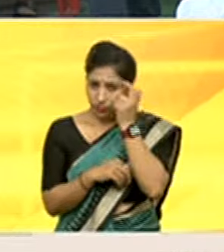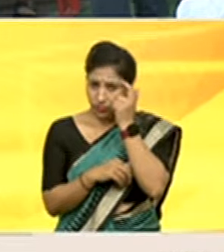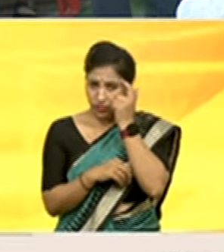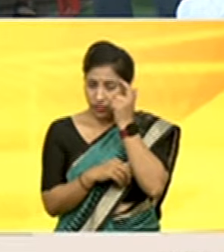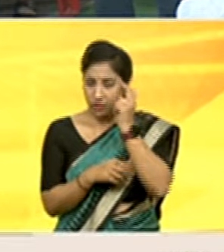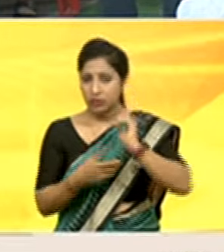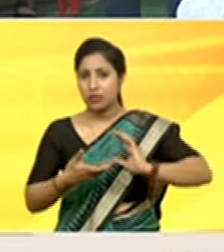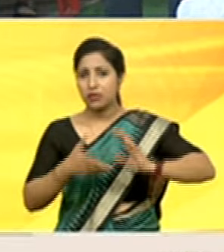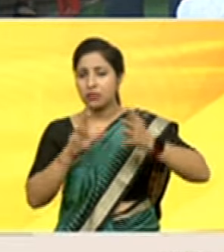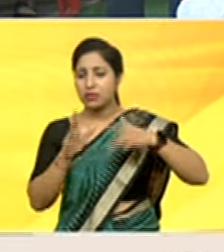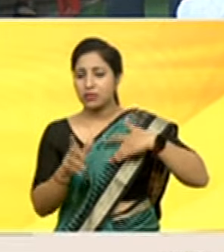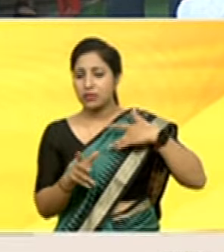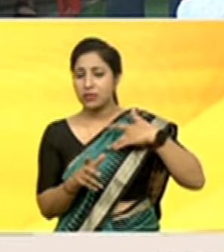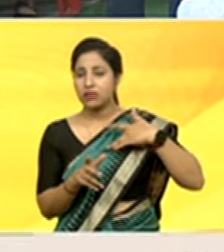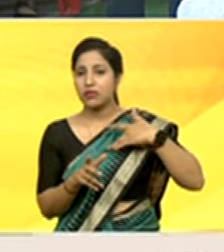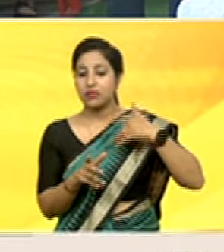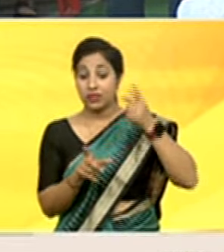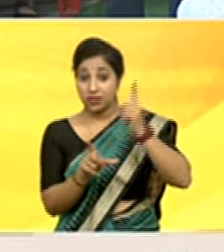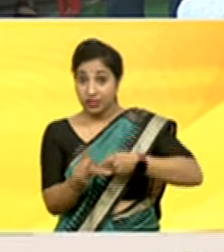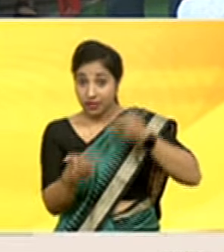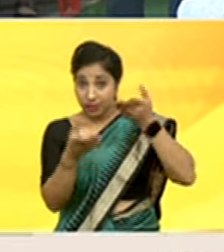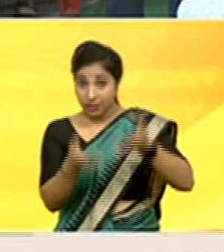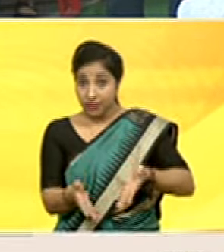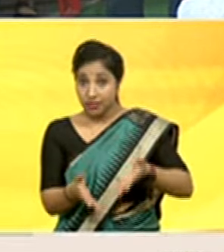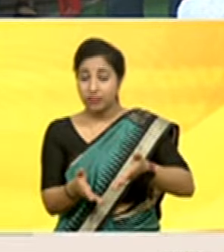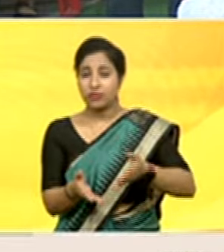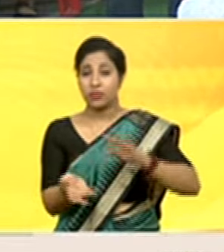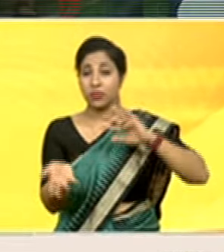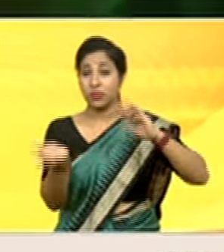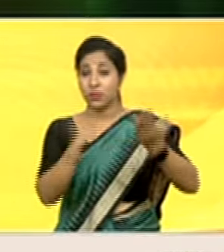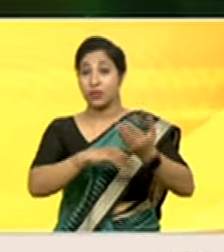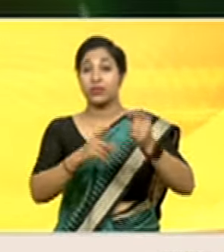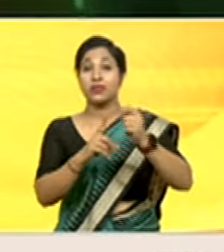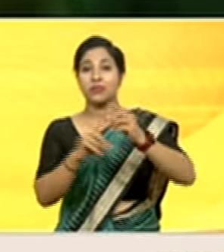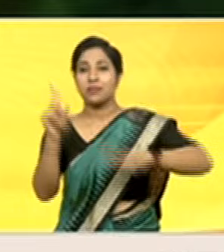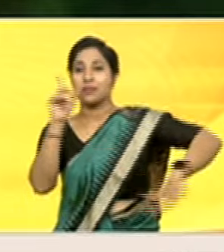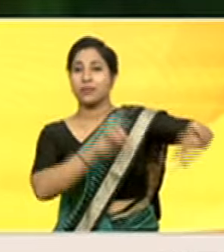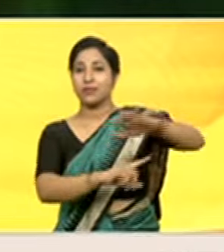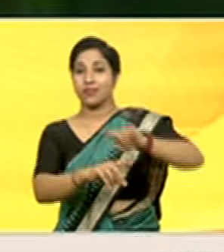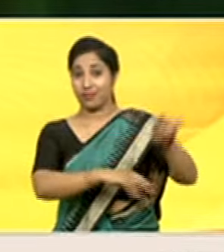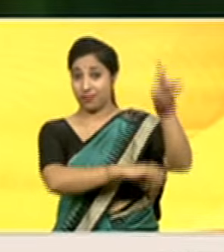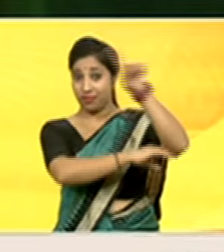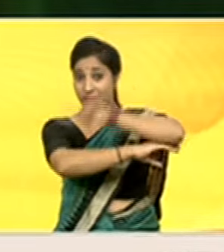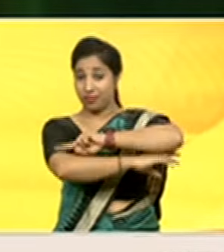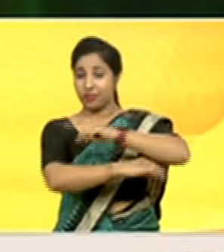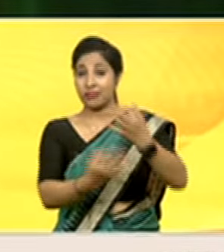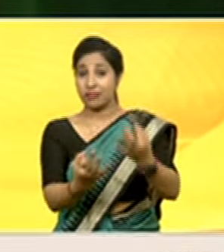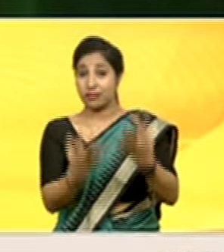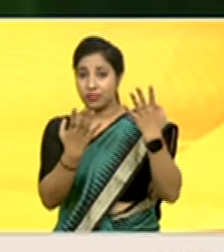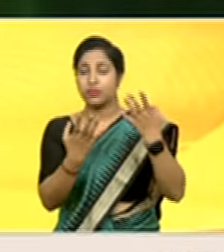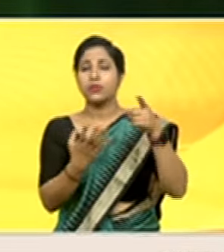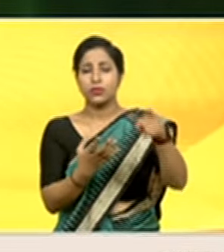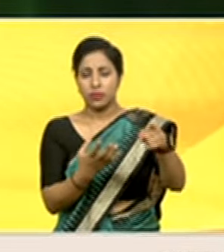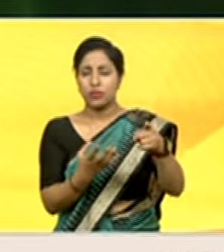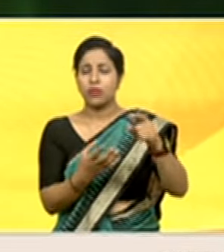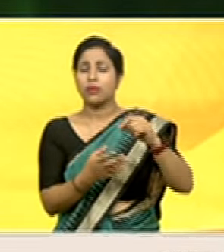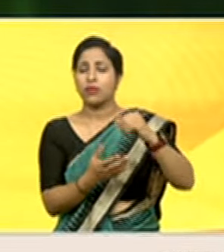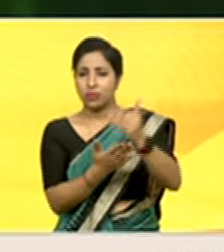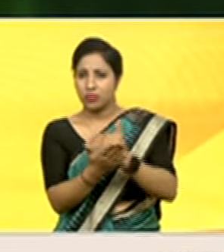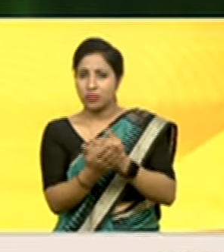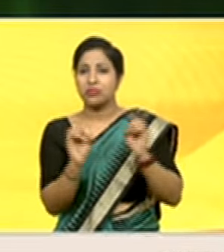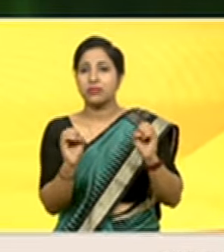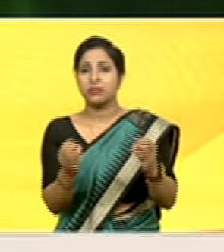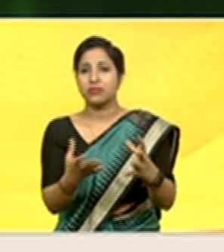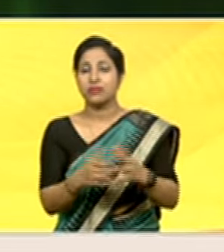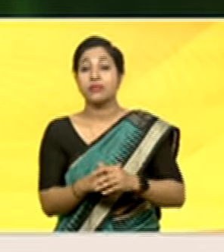से इस वर्ष विश्व परियावरन दिवस पर एक विशेश अभियान शुरू किया गया है